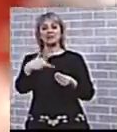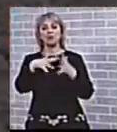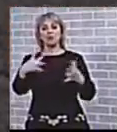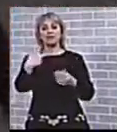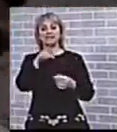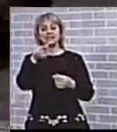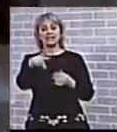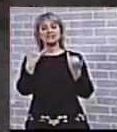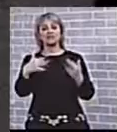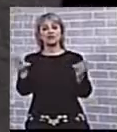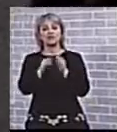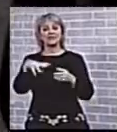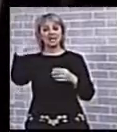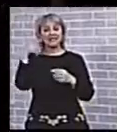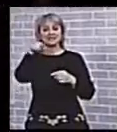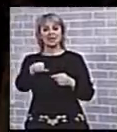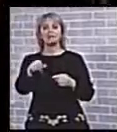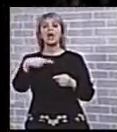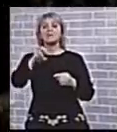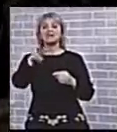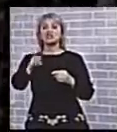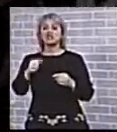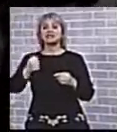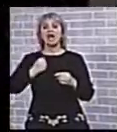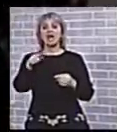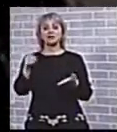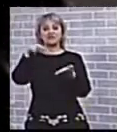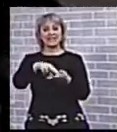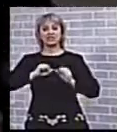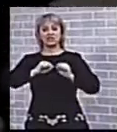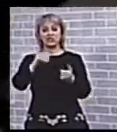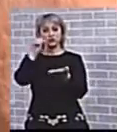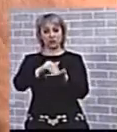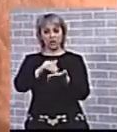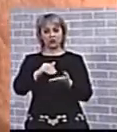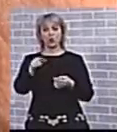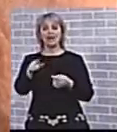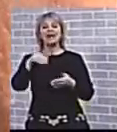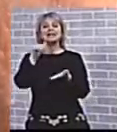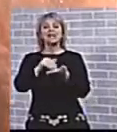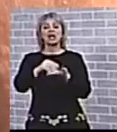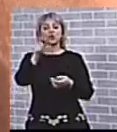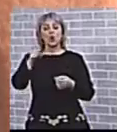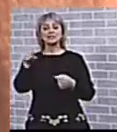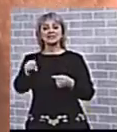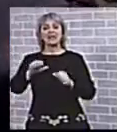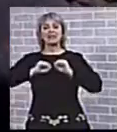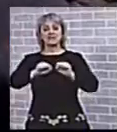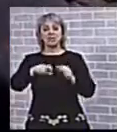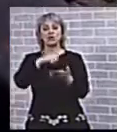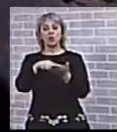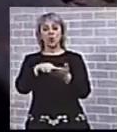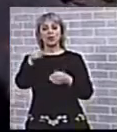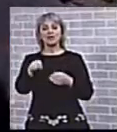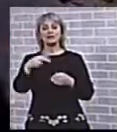30 лет. Сегодня вместе с казаками, ополченцами и армией встанет на защиту Таганрога. Таганрогцы отстояли город